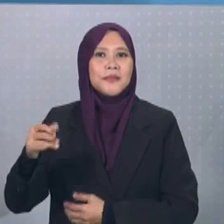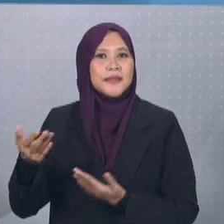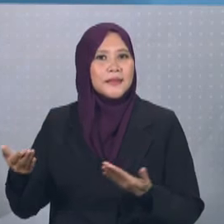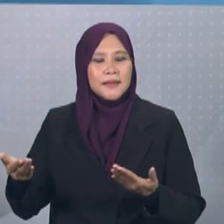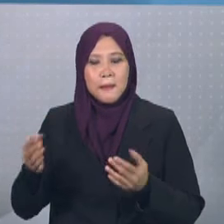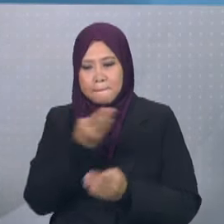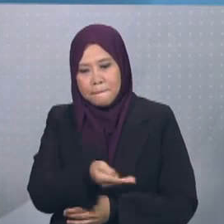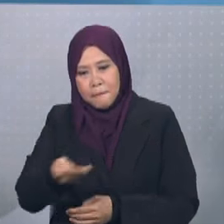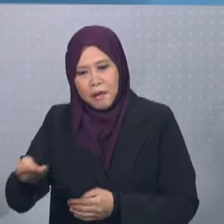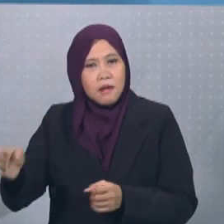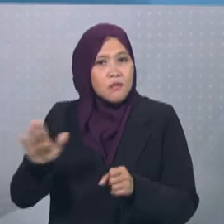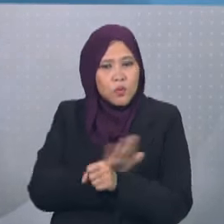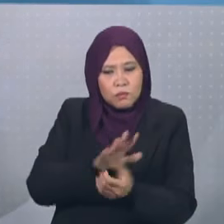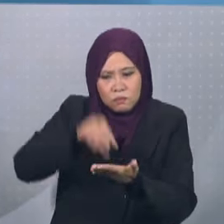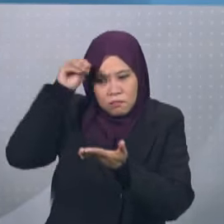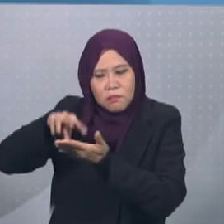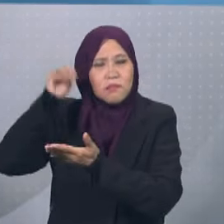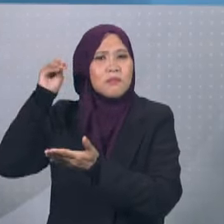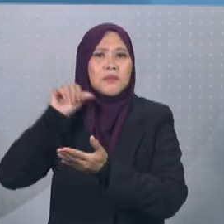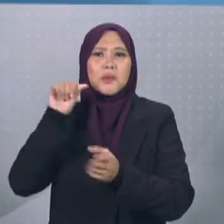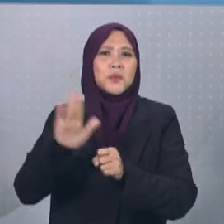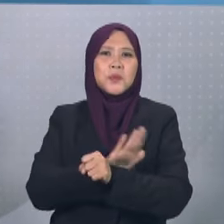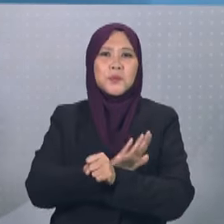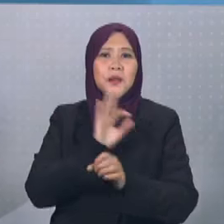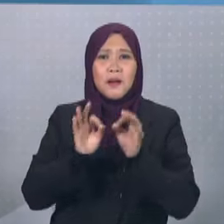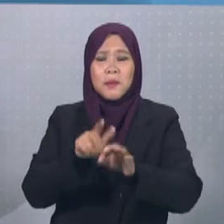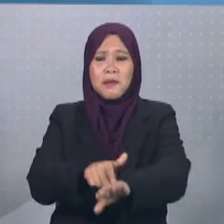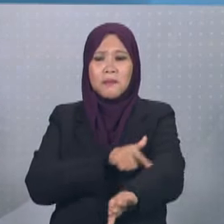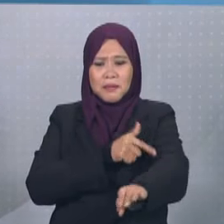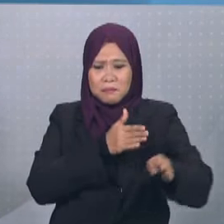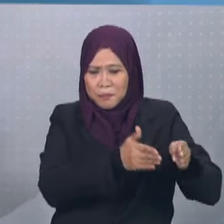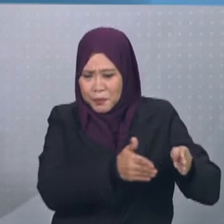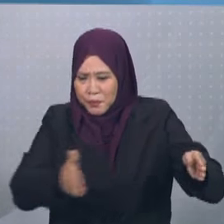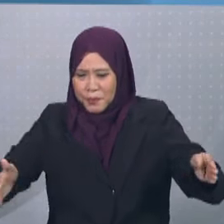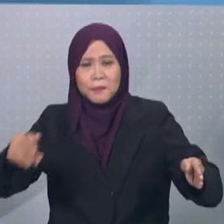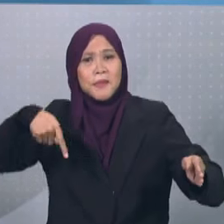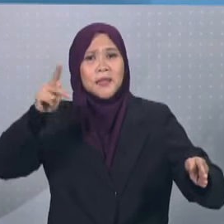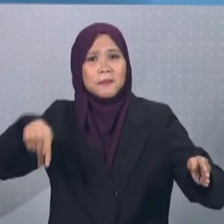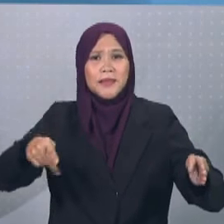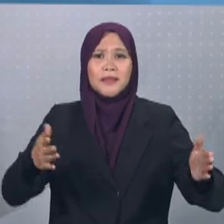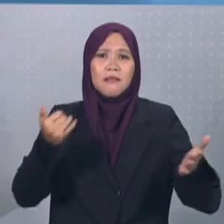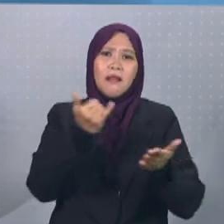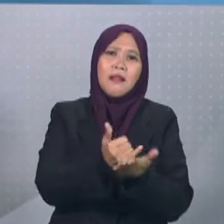apa ni, bahan-bahan yang secukupnya lah, dan pembelajaran kalau terlalu lama PKP ini nanti akan menyebabkan mereka